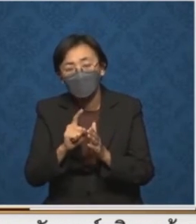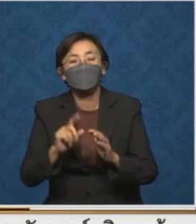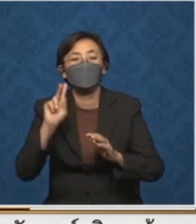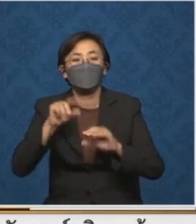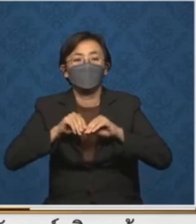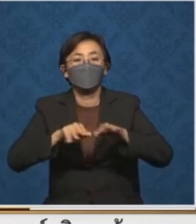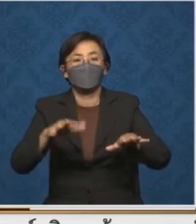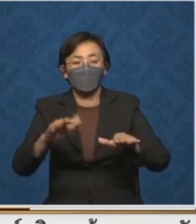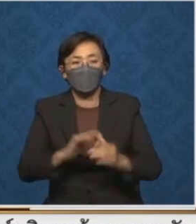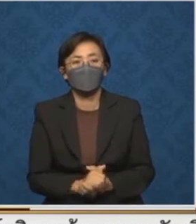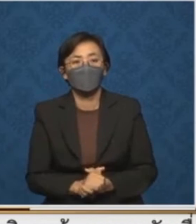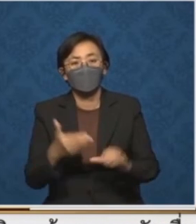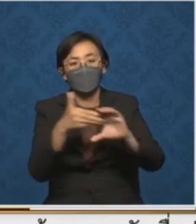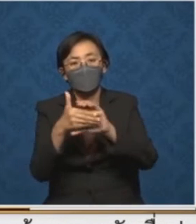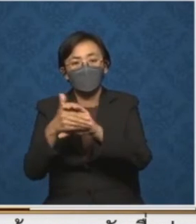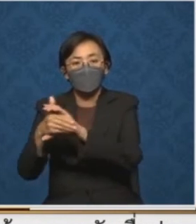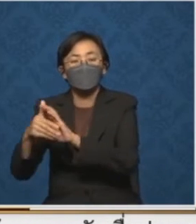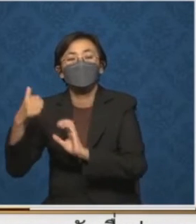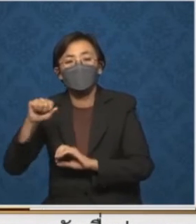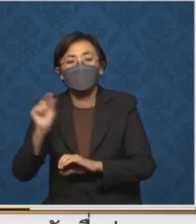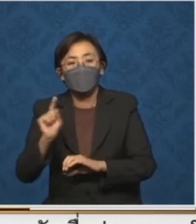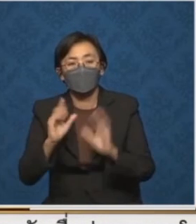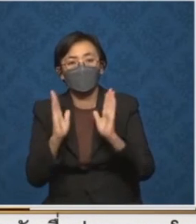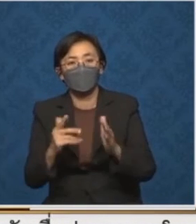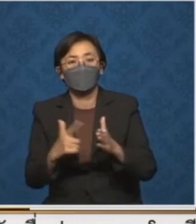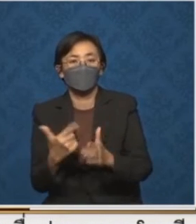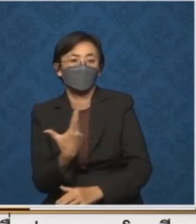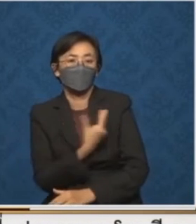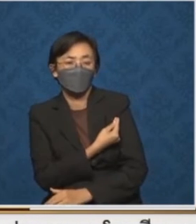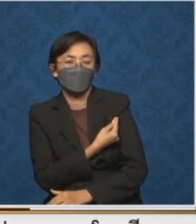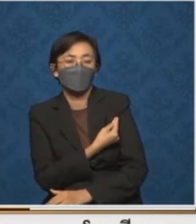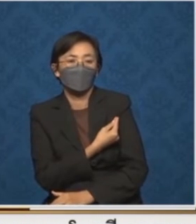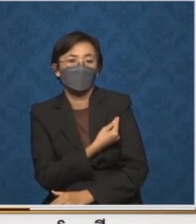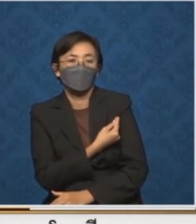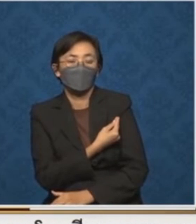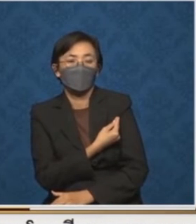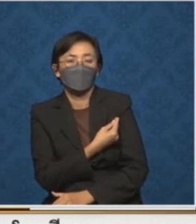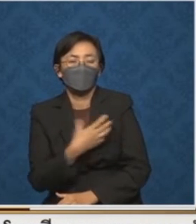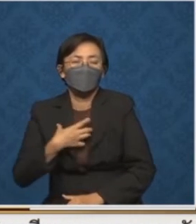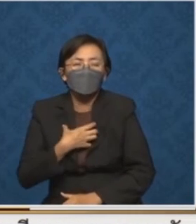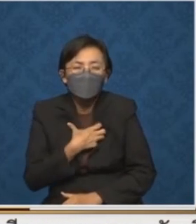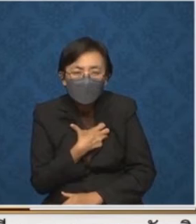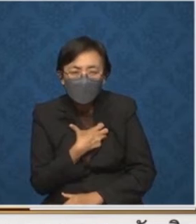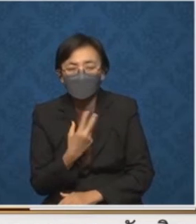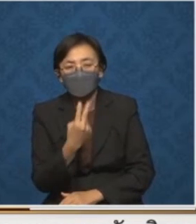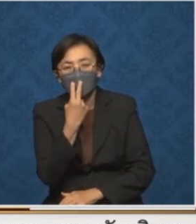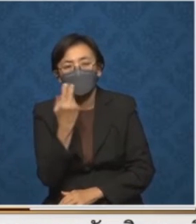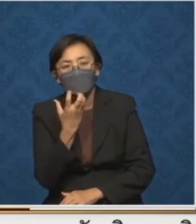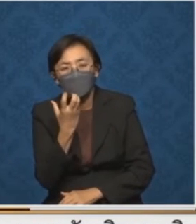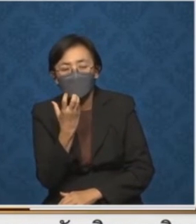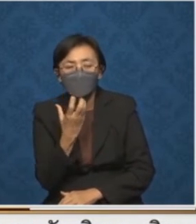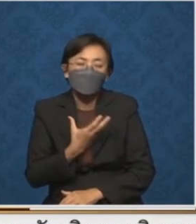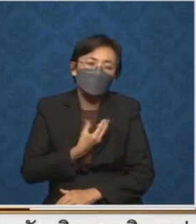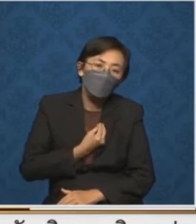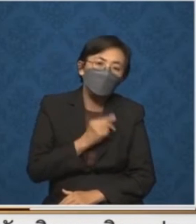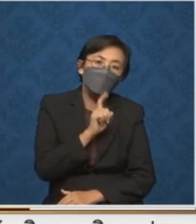เดยวก็ฉีดไปอัเดียวอย่เพ่งฉีดต่อเลยเอาวัซินอื่นมาฉีดถ้าหาได้ก็คือ AstraZenecaไ้นั่นเป็นการแ้ปัญ